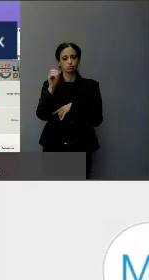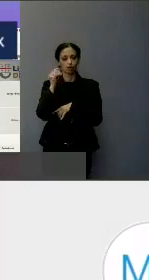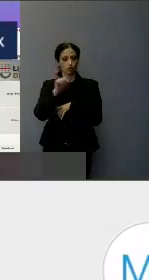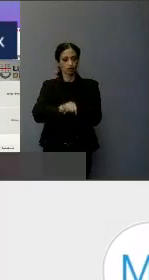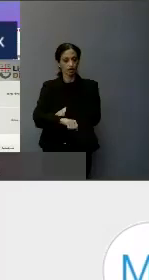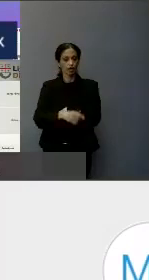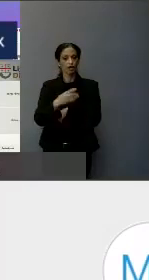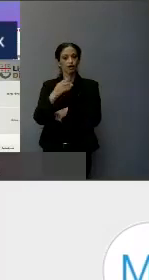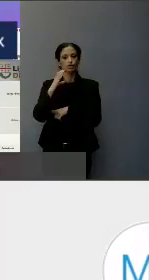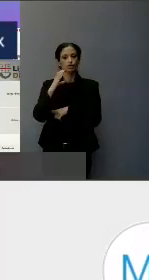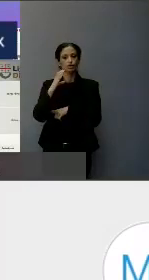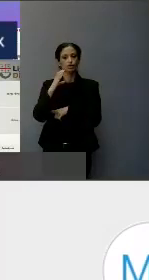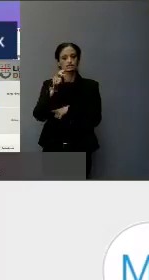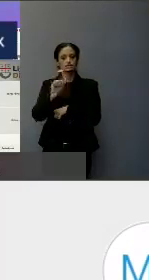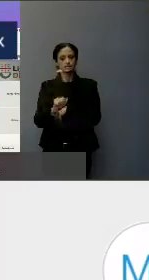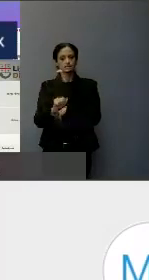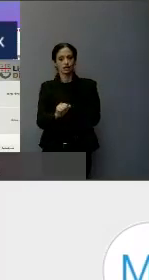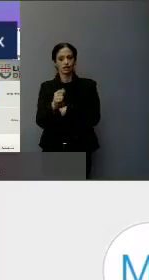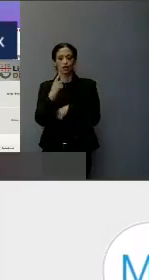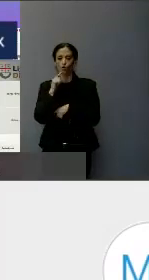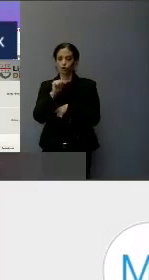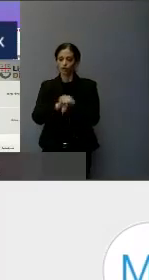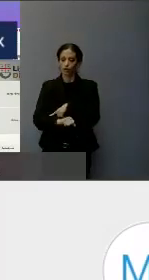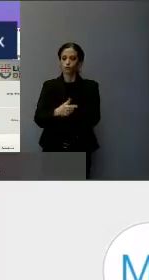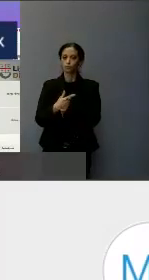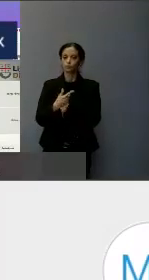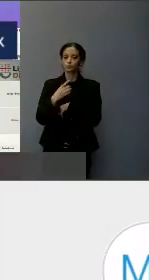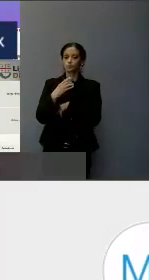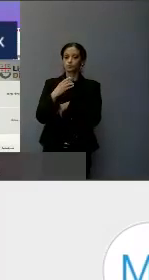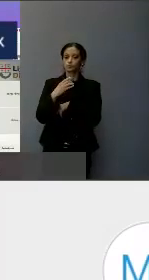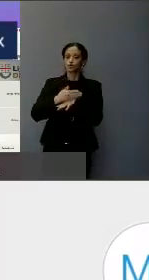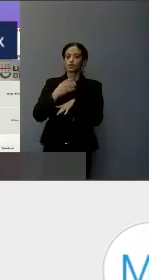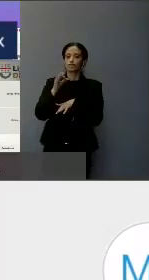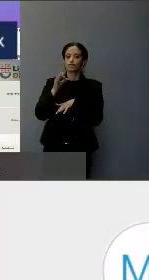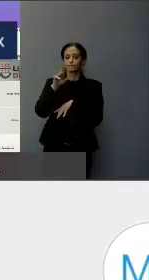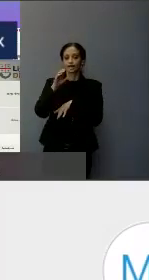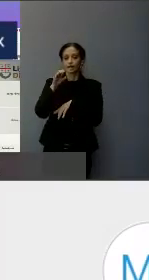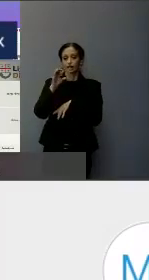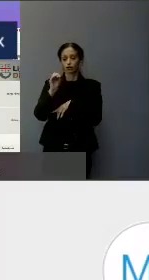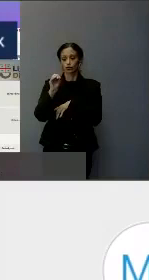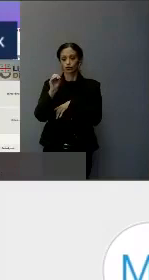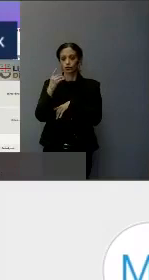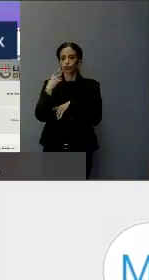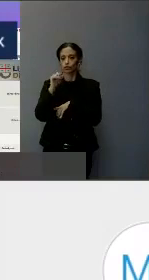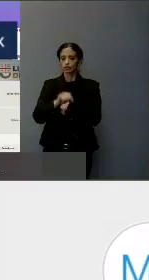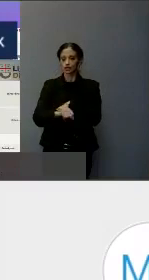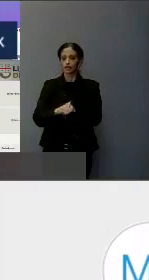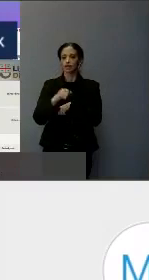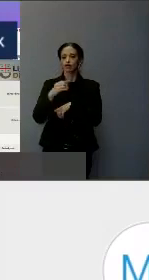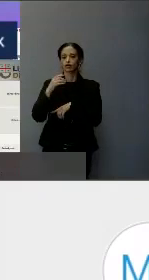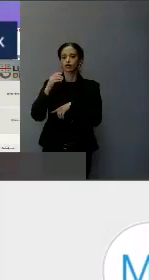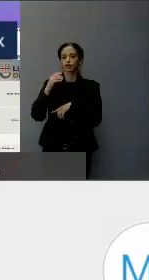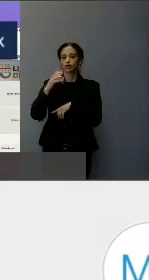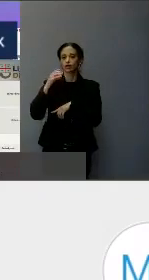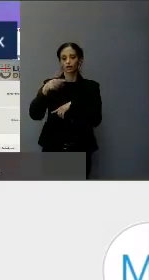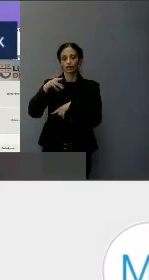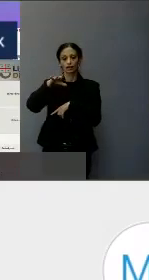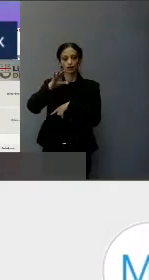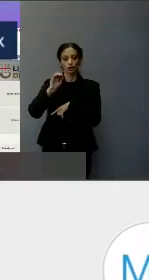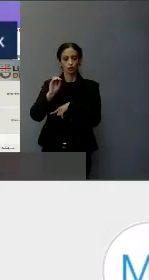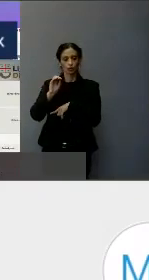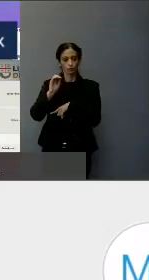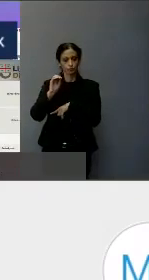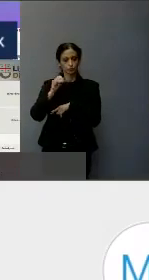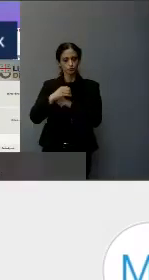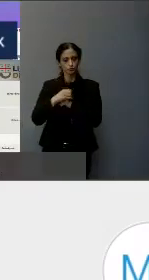consigliere costa contrario consigliere ferrero entrare consigliere grillo